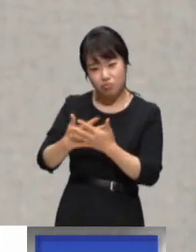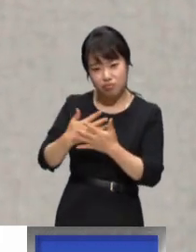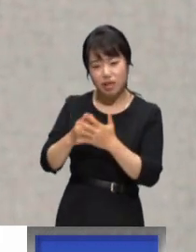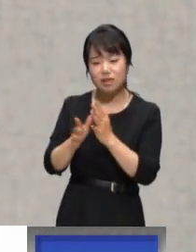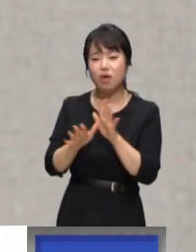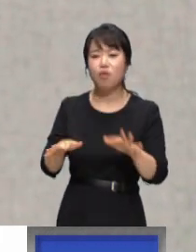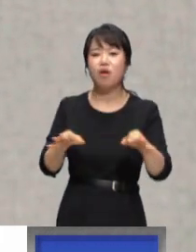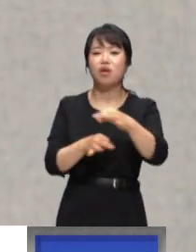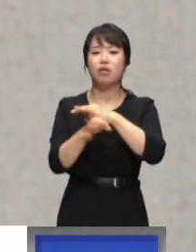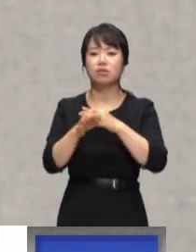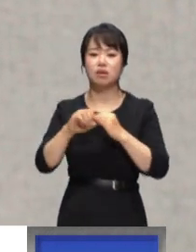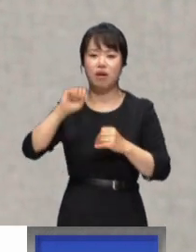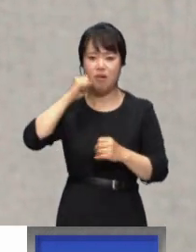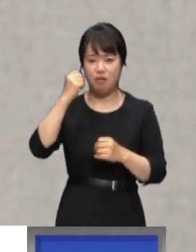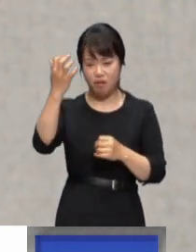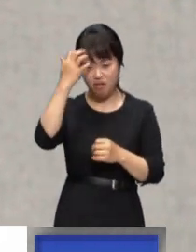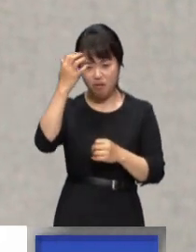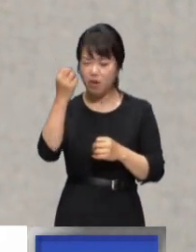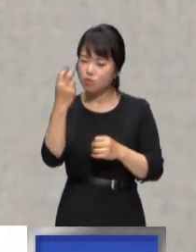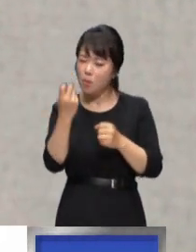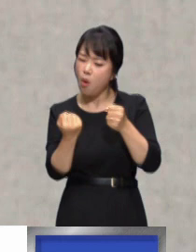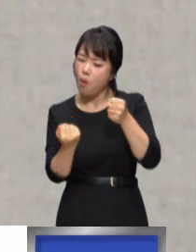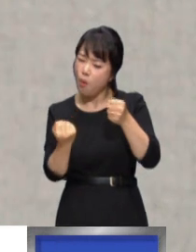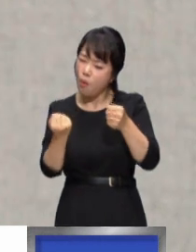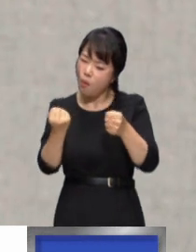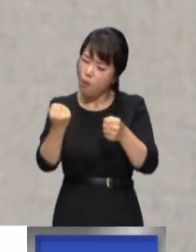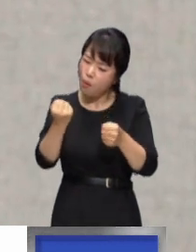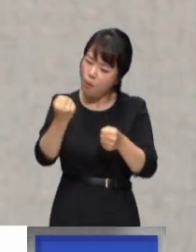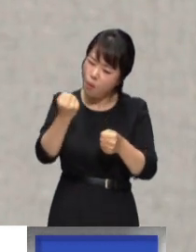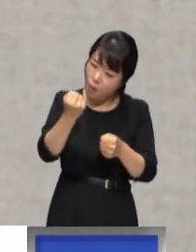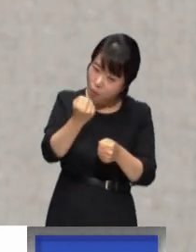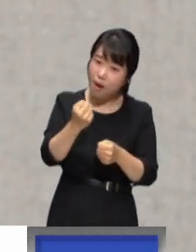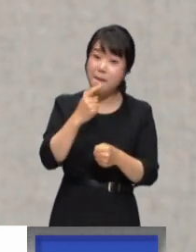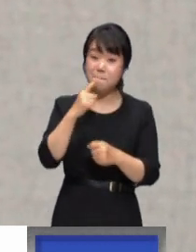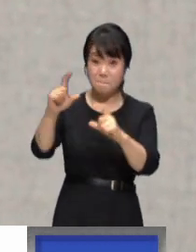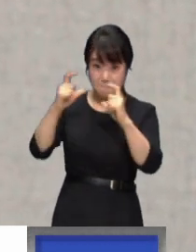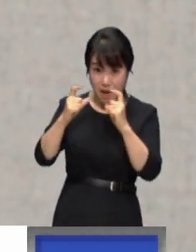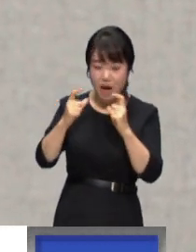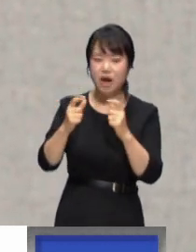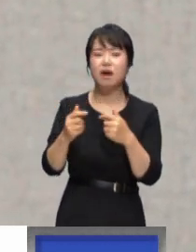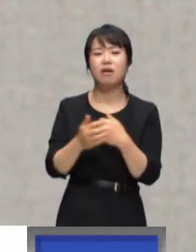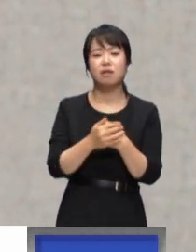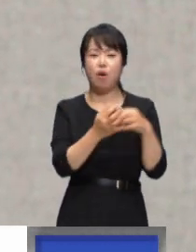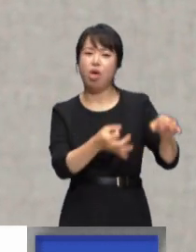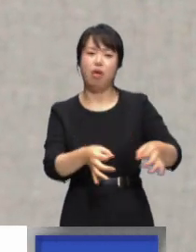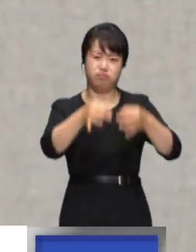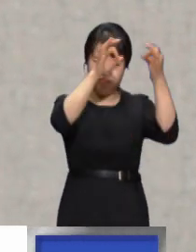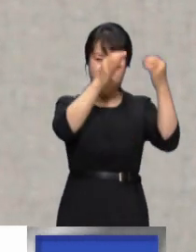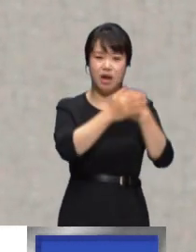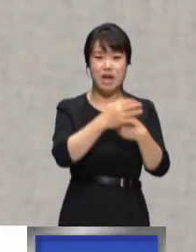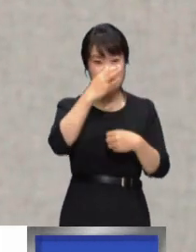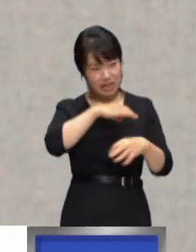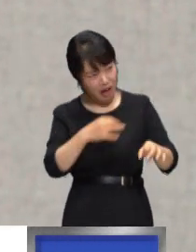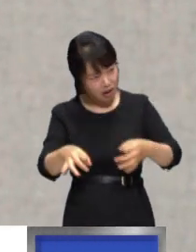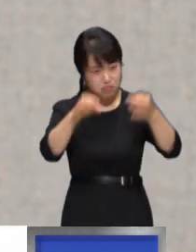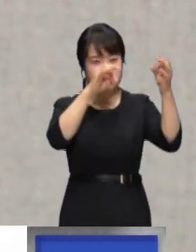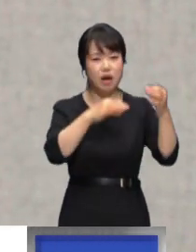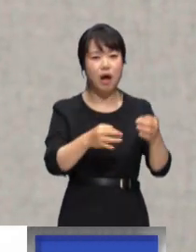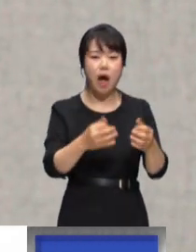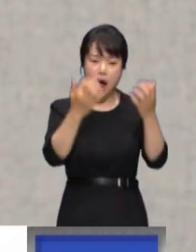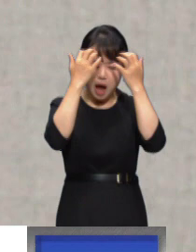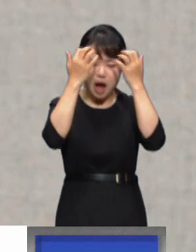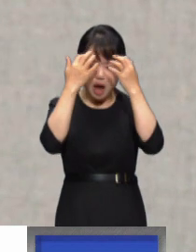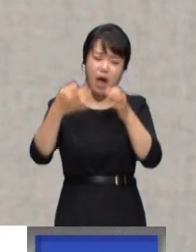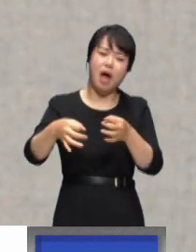해 경제는 험난한 회복 과정이라고 표현하였듯이 고물가, 고금리, 고환율 등 민생경제의